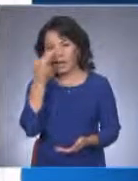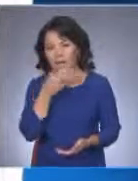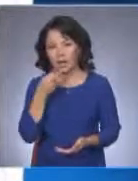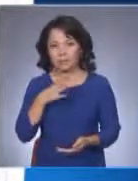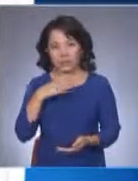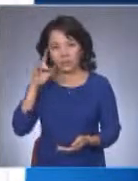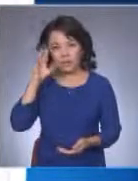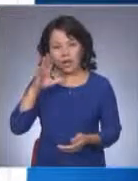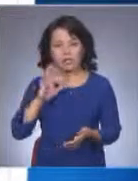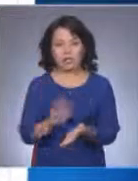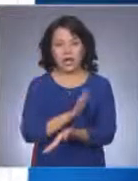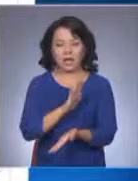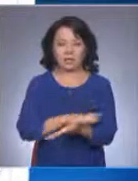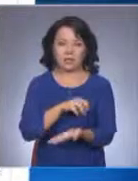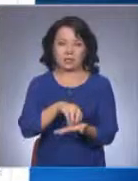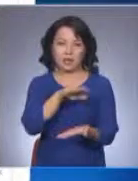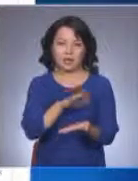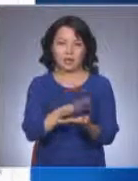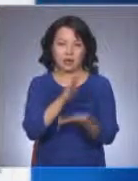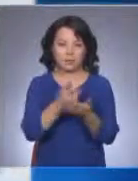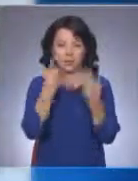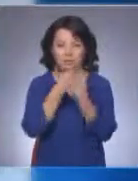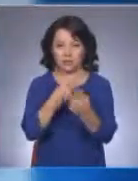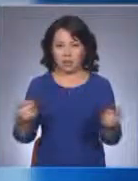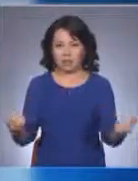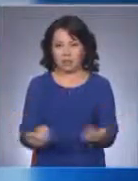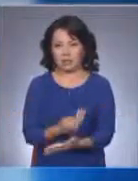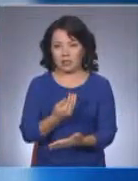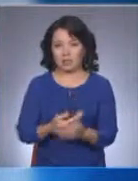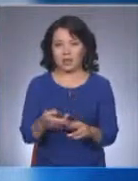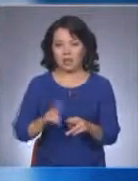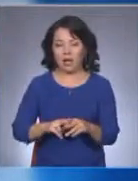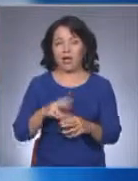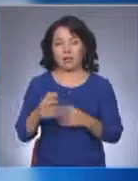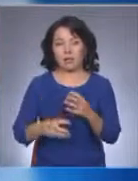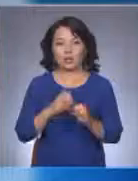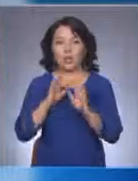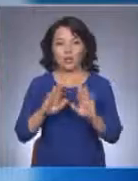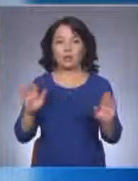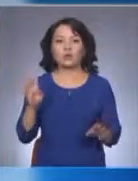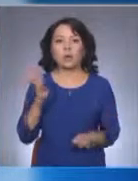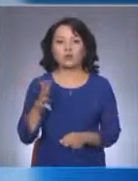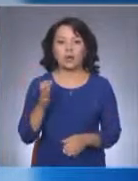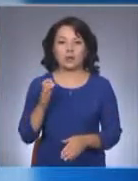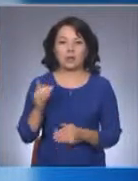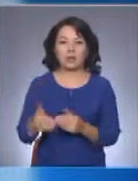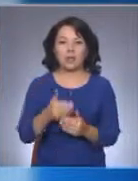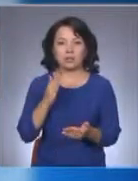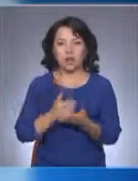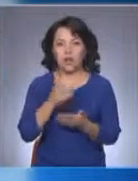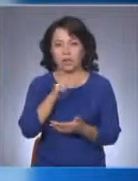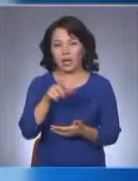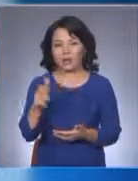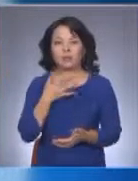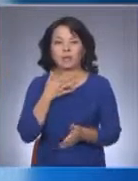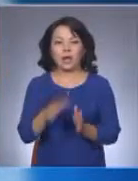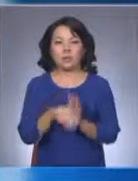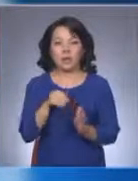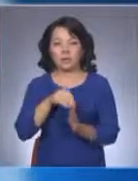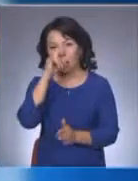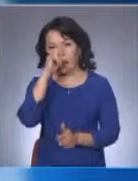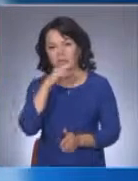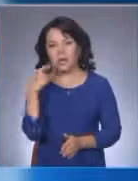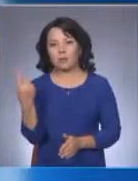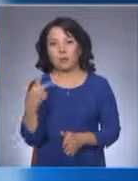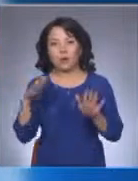танымал Репаблик газеті жариялады. Халықаралық көрме ашылғалы біздің елге 4,5 мыңнан астам адам дауыс беріп, Қазақстан павильоны